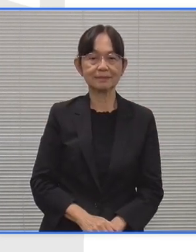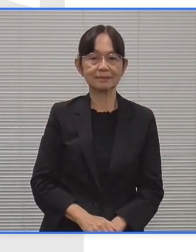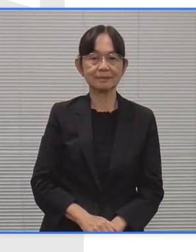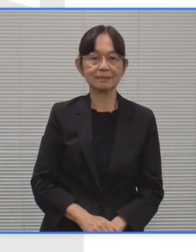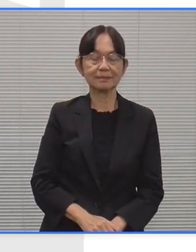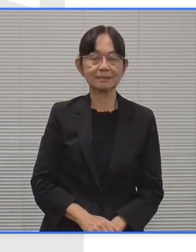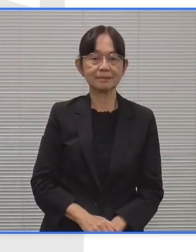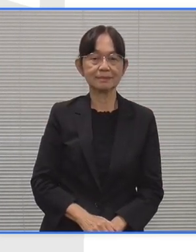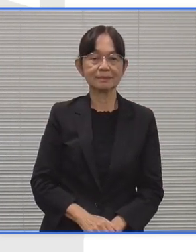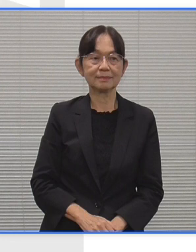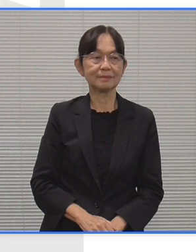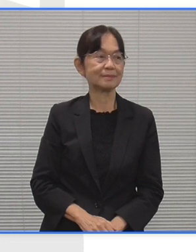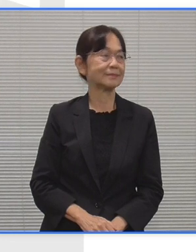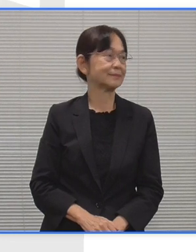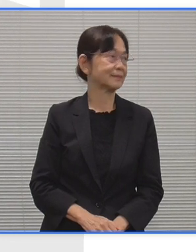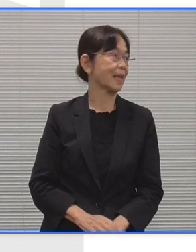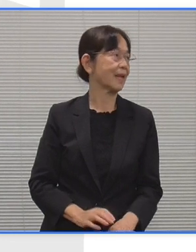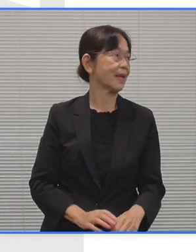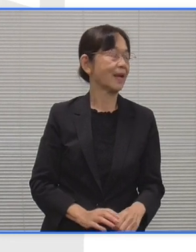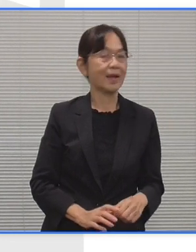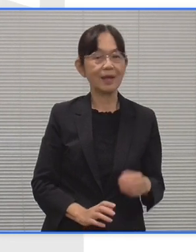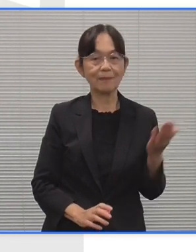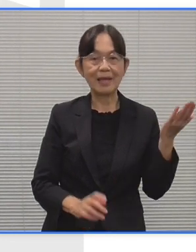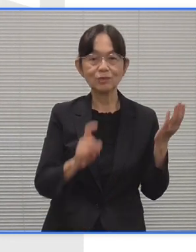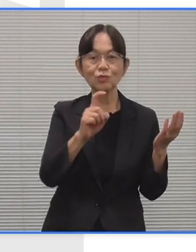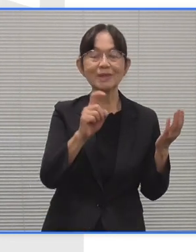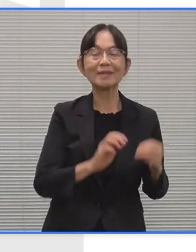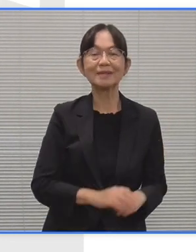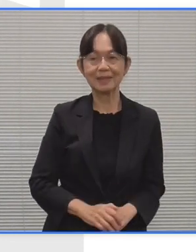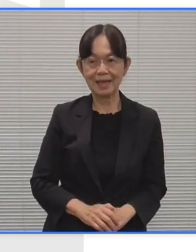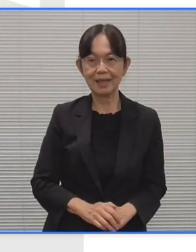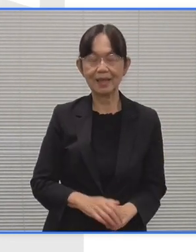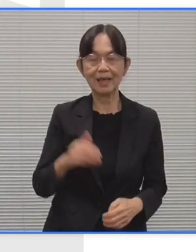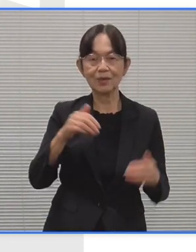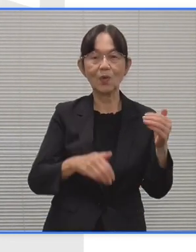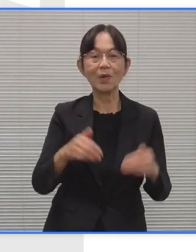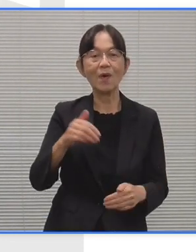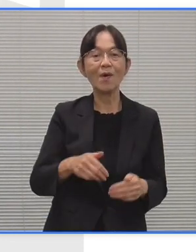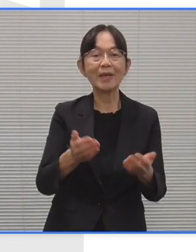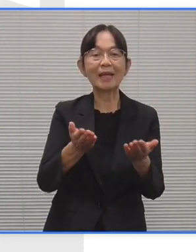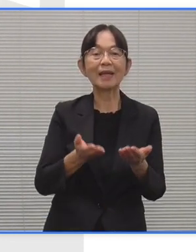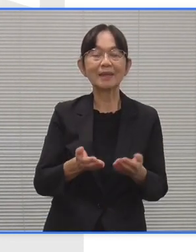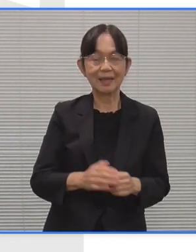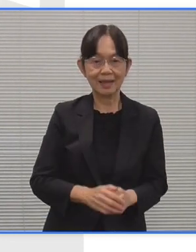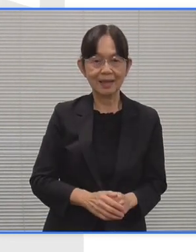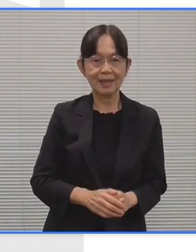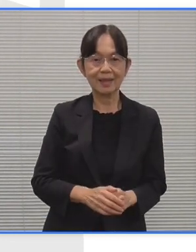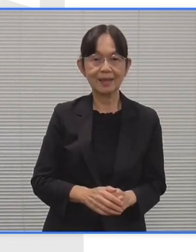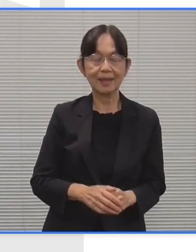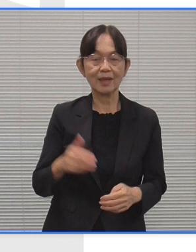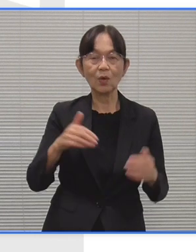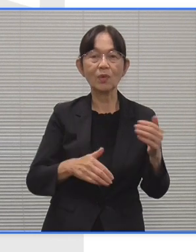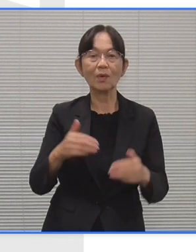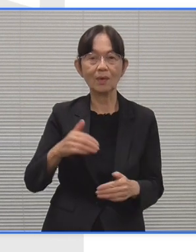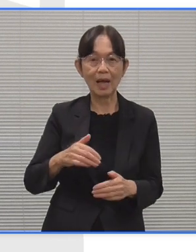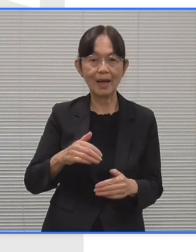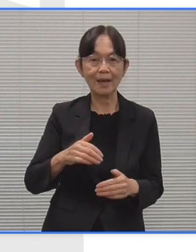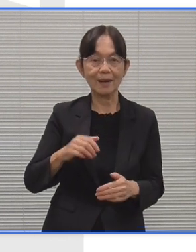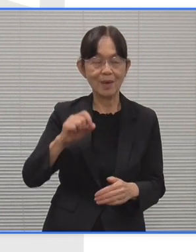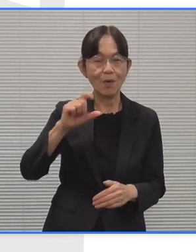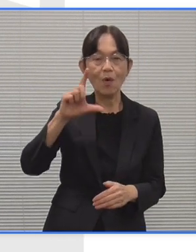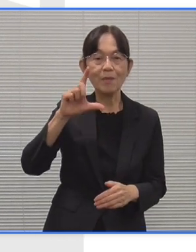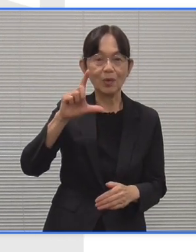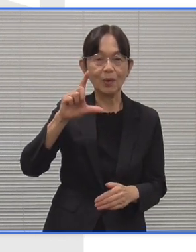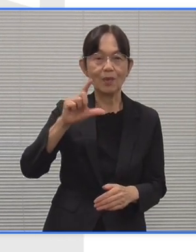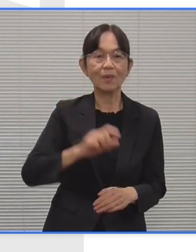で、こちらの10について、投票いただいて、投票数の多いものな